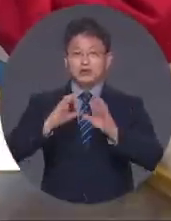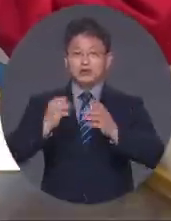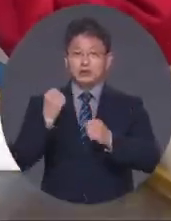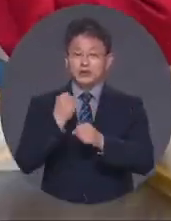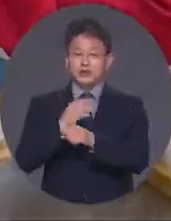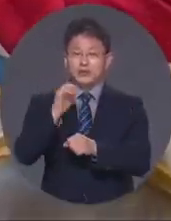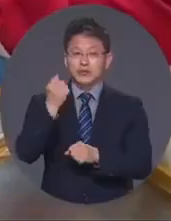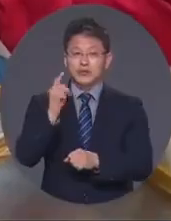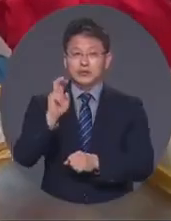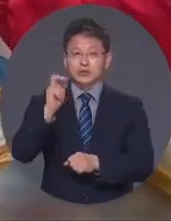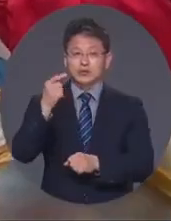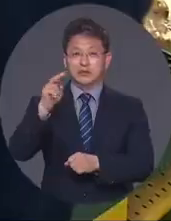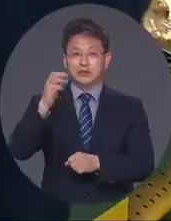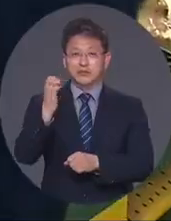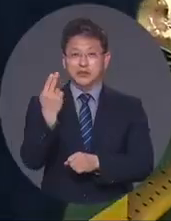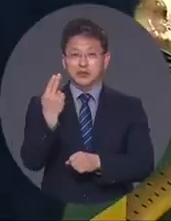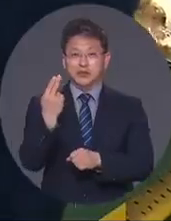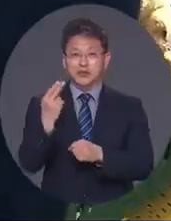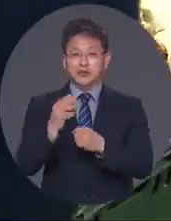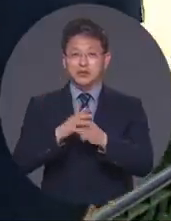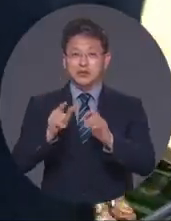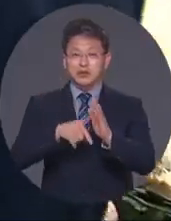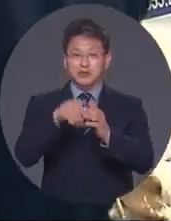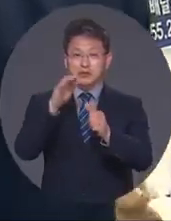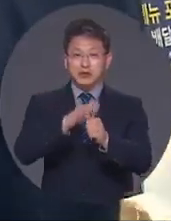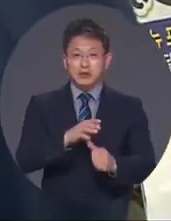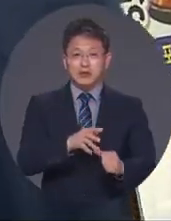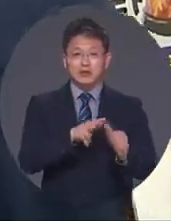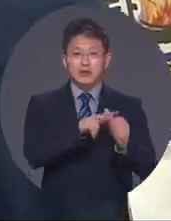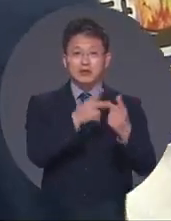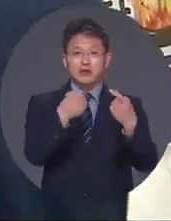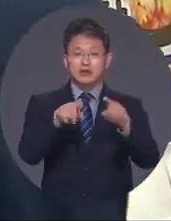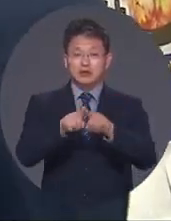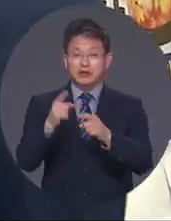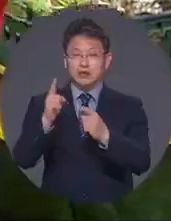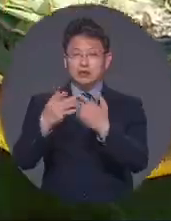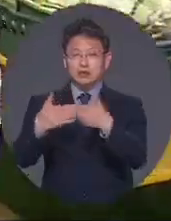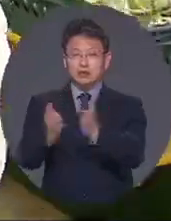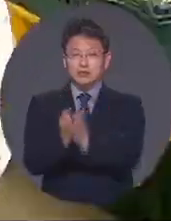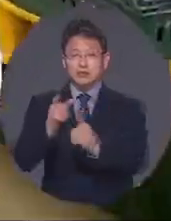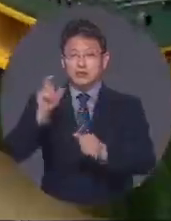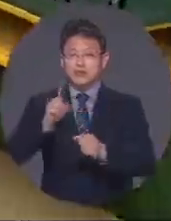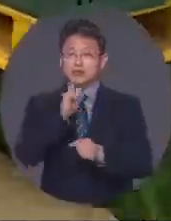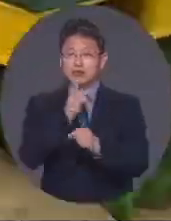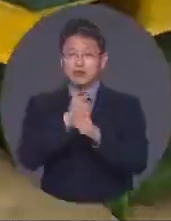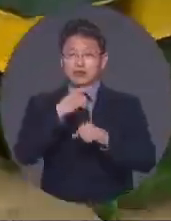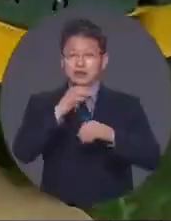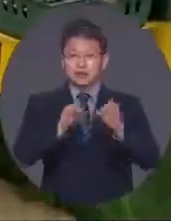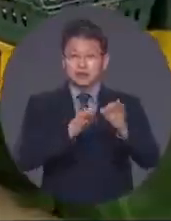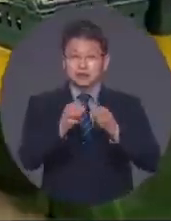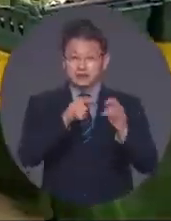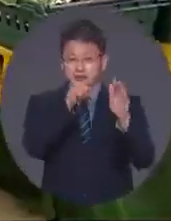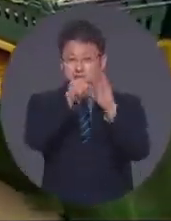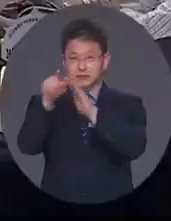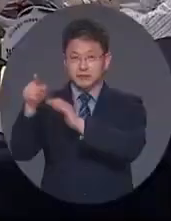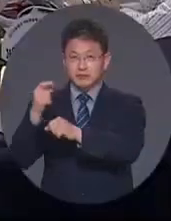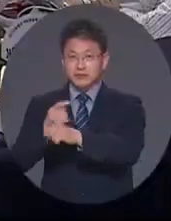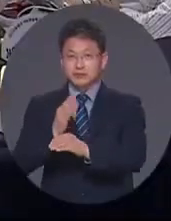국민의힘 홍남표 후보. 경선에서 탈락한 후보들과 원팀을 강조하며 민생 탐방에